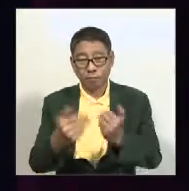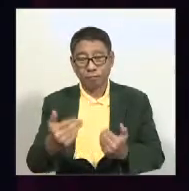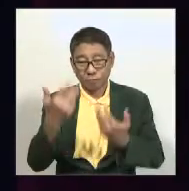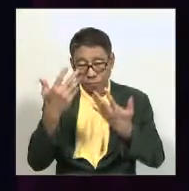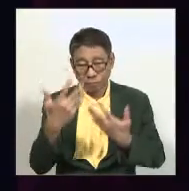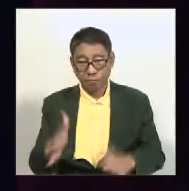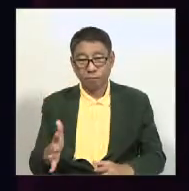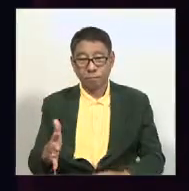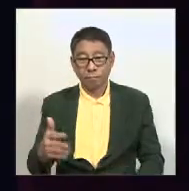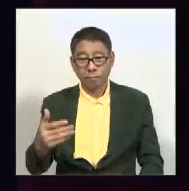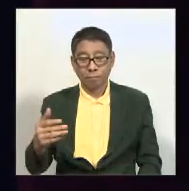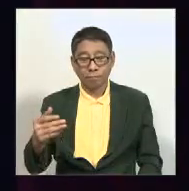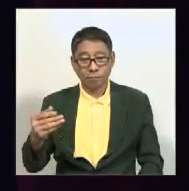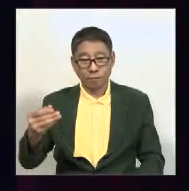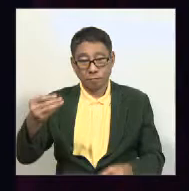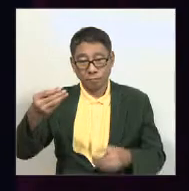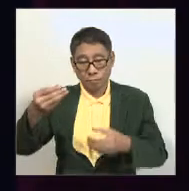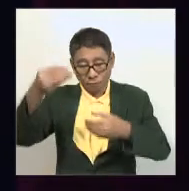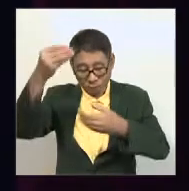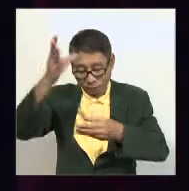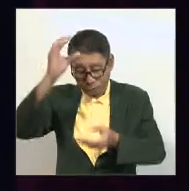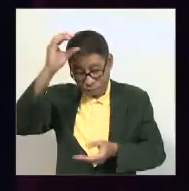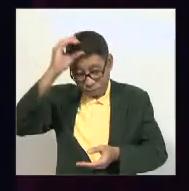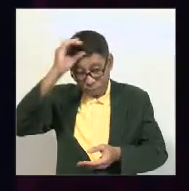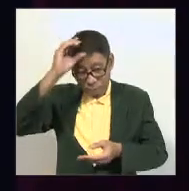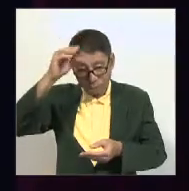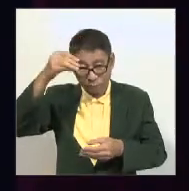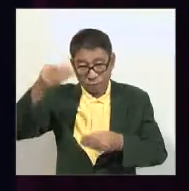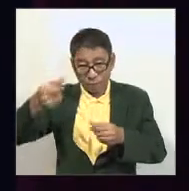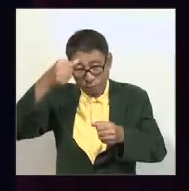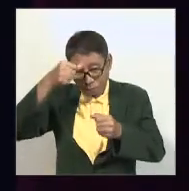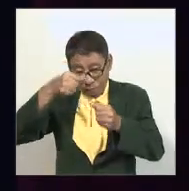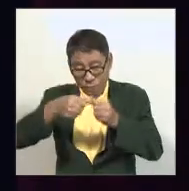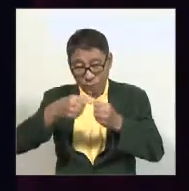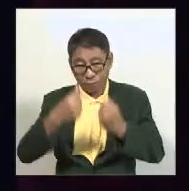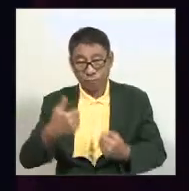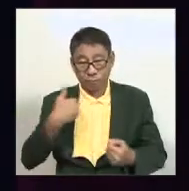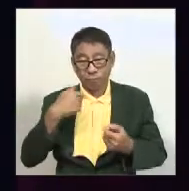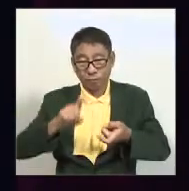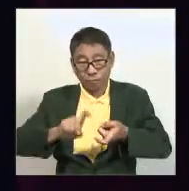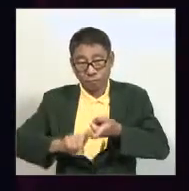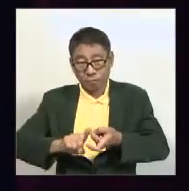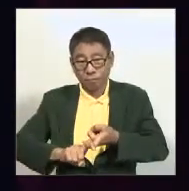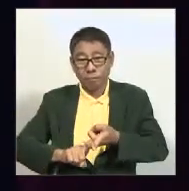วยังฝังชิปสมองในเรื่องของความเป็นคอมมิวนิสต์อยู่